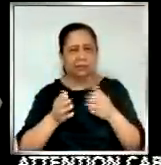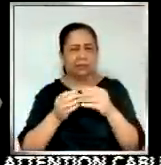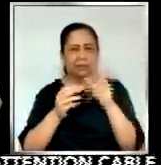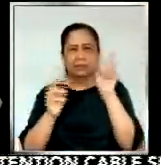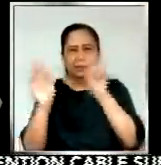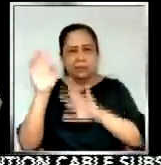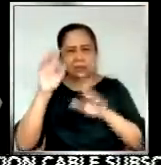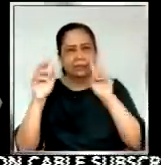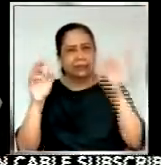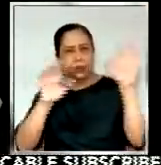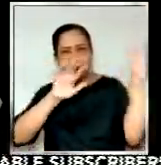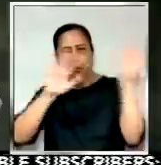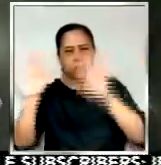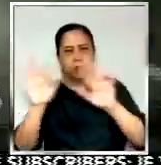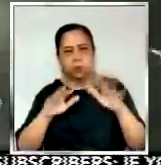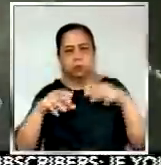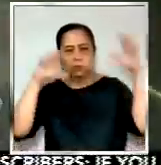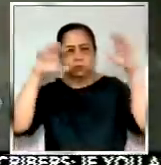ng hangin at ulan.